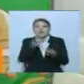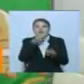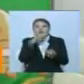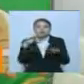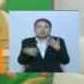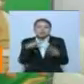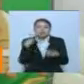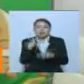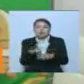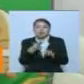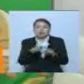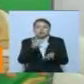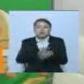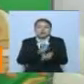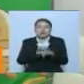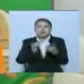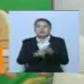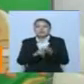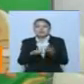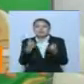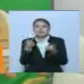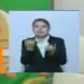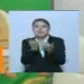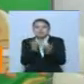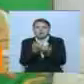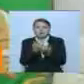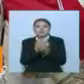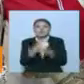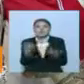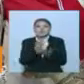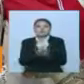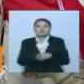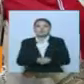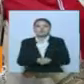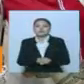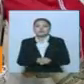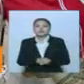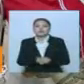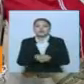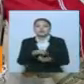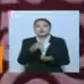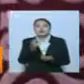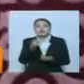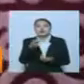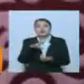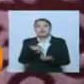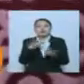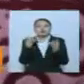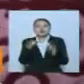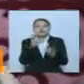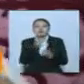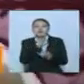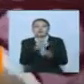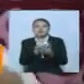стали рождаться с осложнениями, особенно двойняшки и тройняшки. Алия Мусаева – одна из матерей, внесших свой вклад в